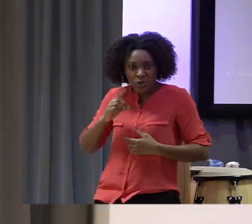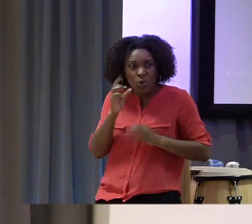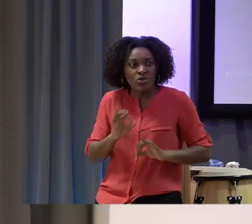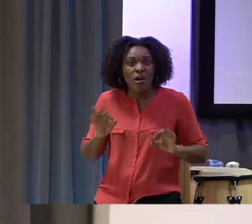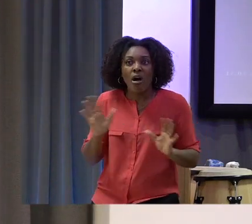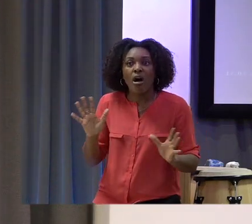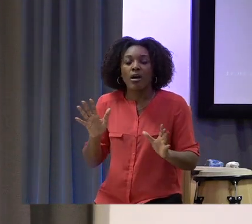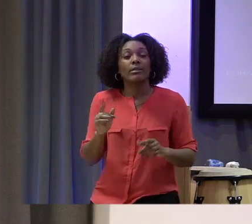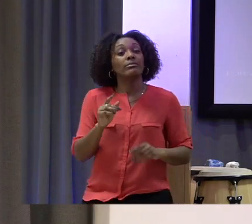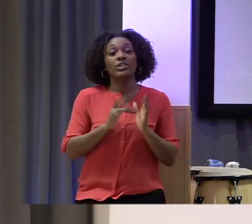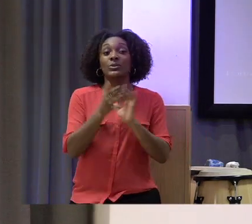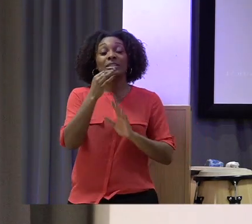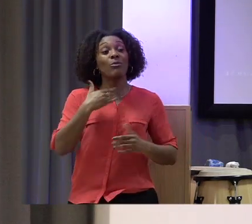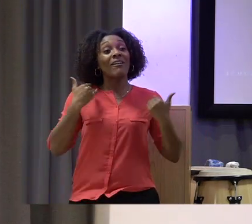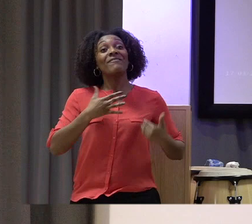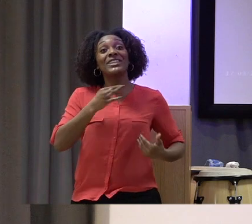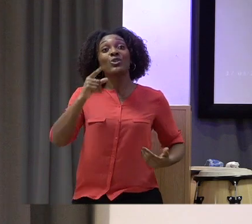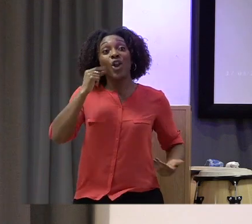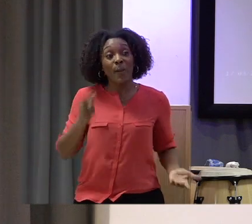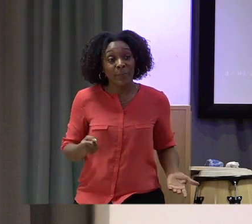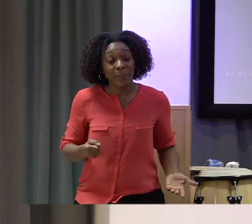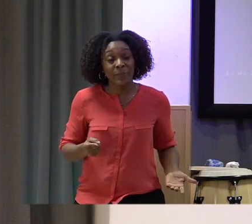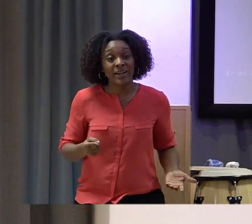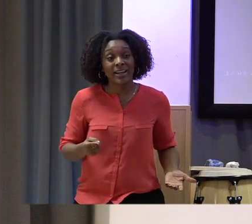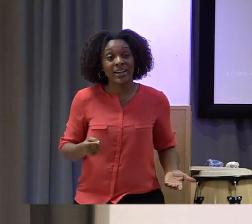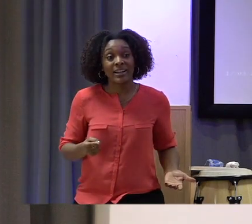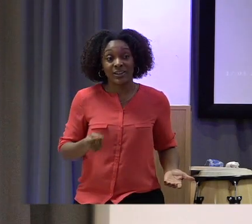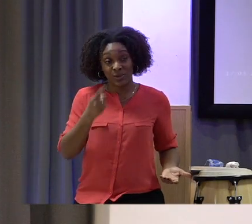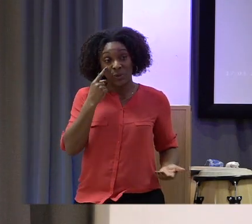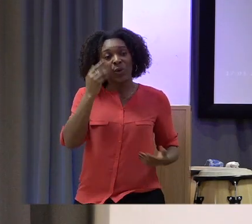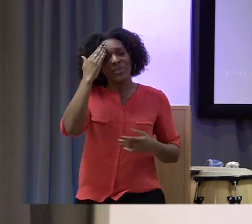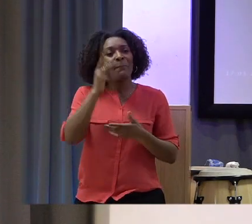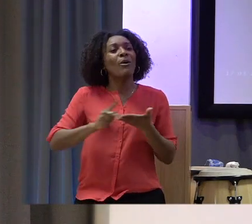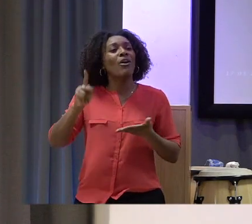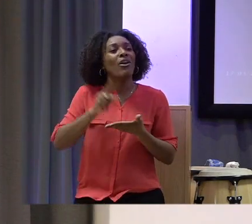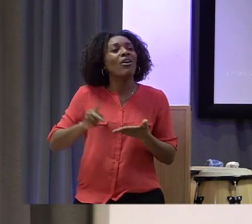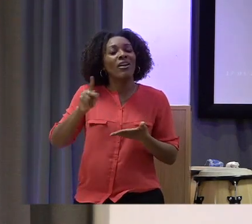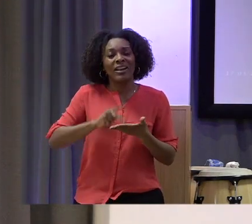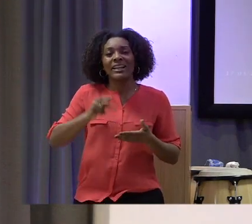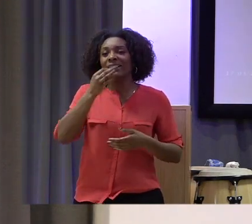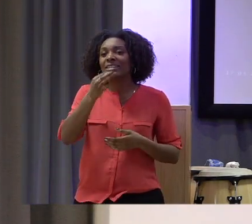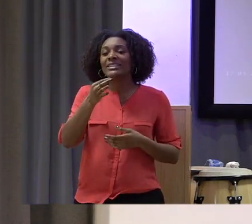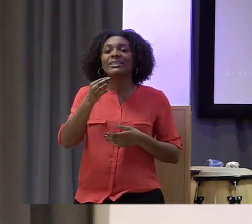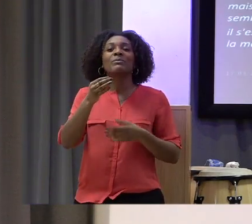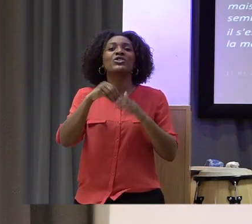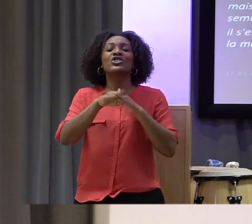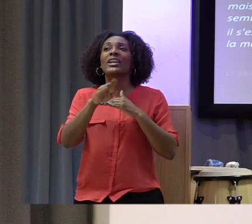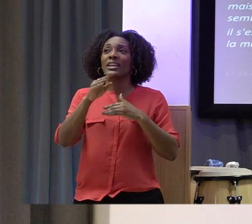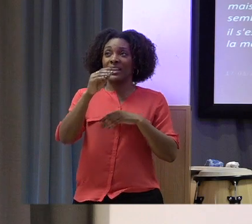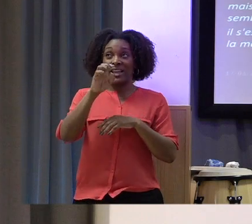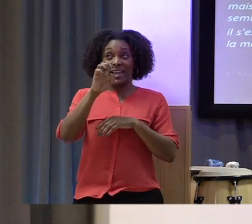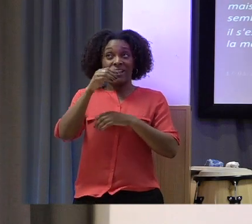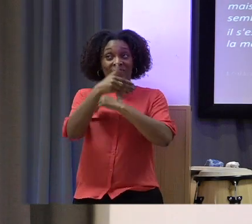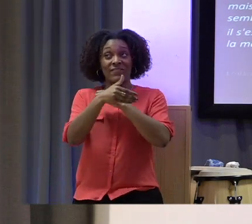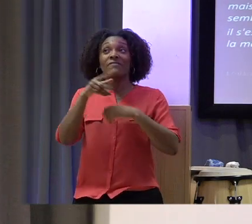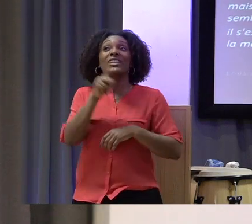suis le Fils de l'homme. » Et vous connaissez cette parole de l'apôtre Paul dans l'épître